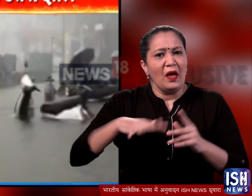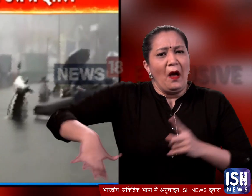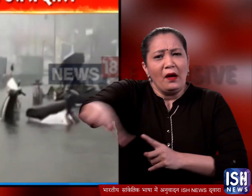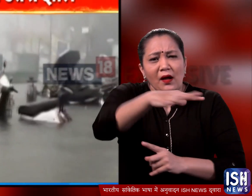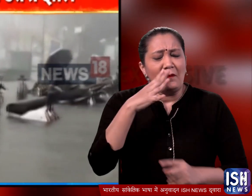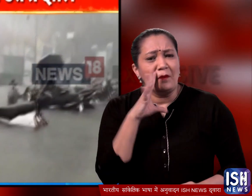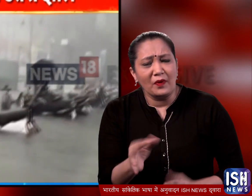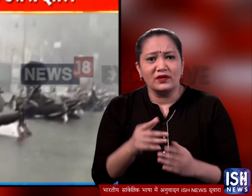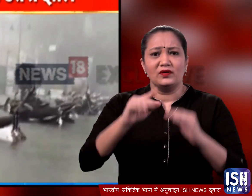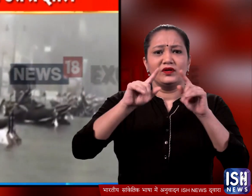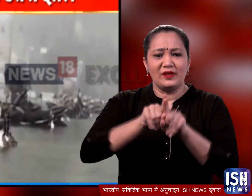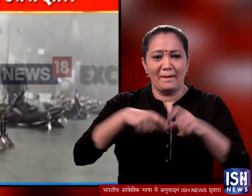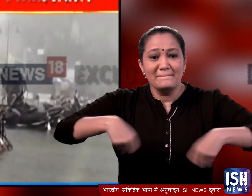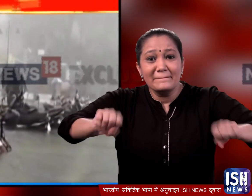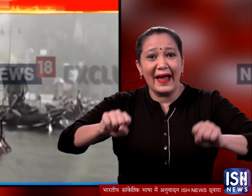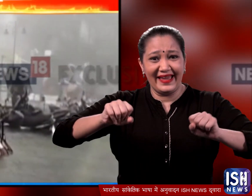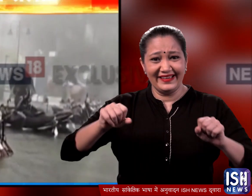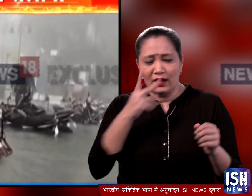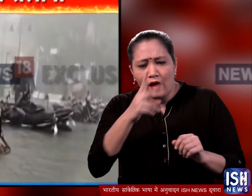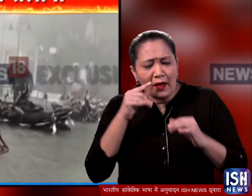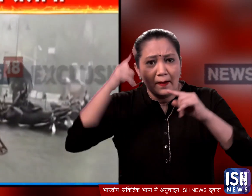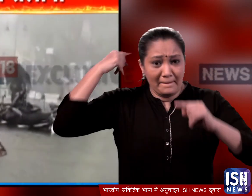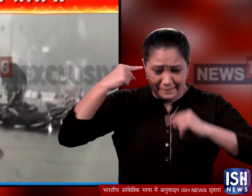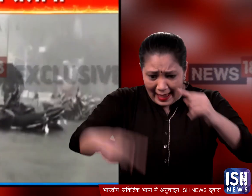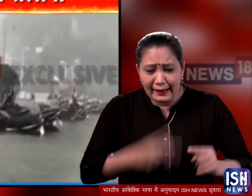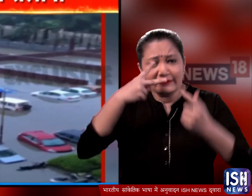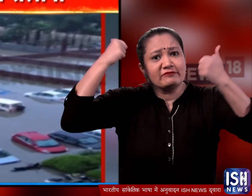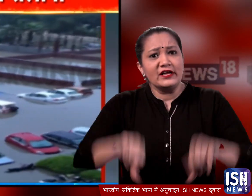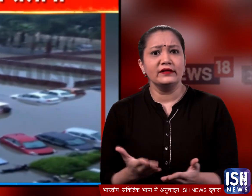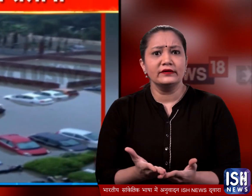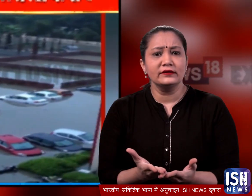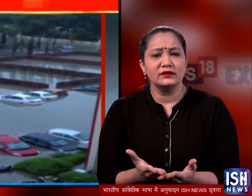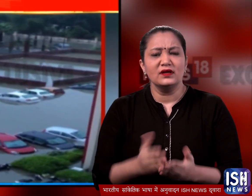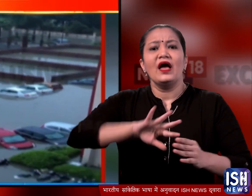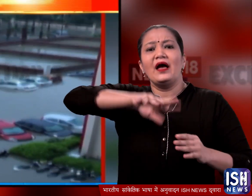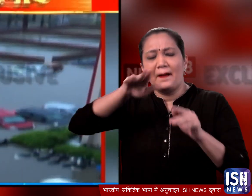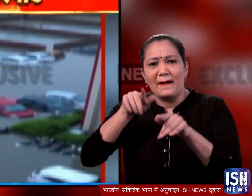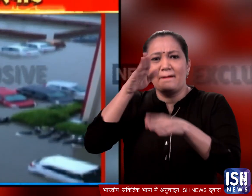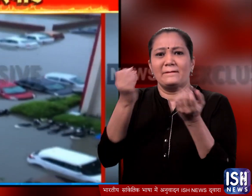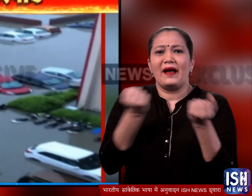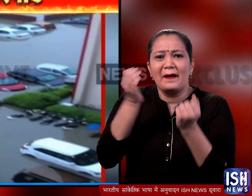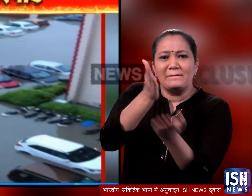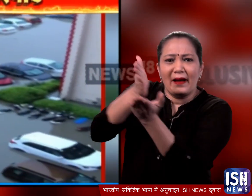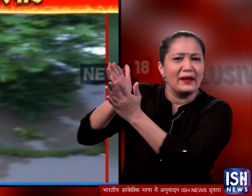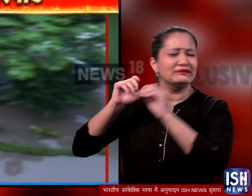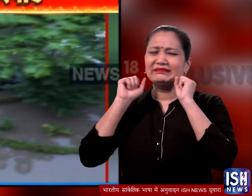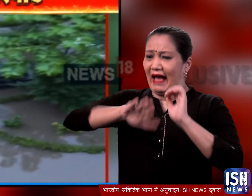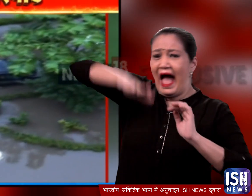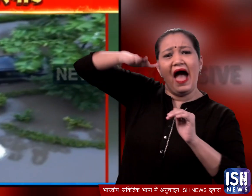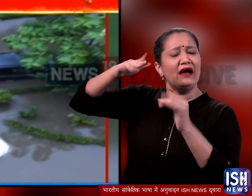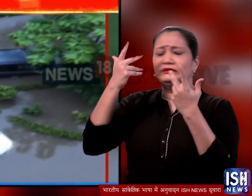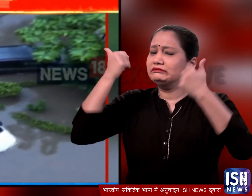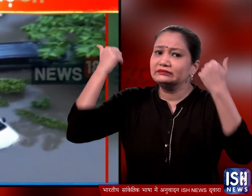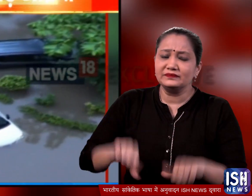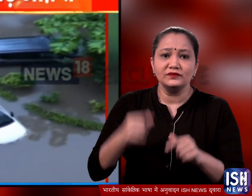है। सड़कों पर खड़ी दुपहिया गाड़ियों के पूरे पहिए पानी में डूबे दिखे। ऊंची जगहों पर बनी पार्किंग में भी गाड़ियां सुरक्षित नहीं बची। कई